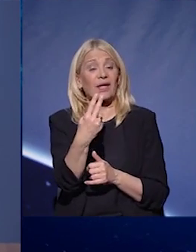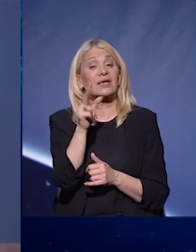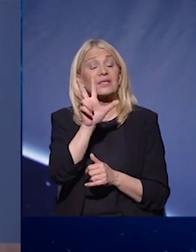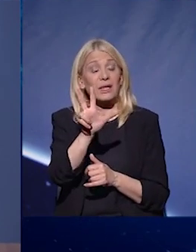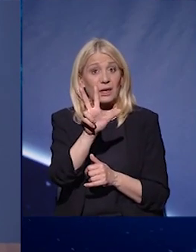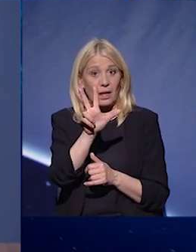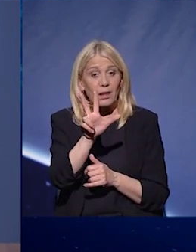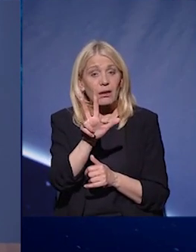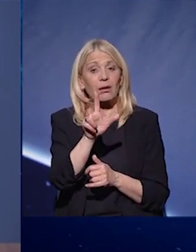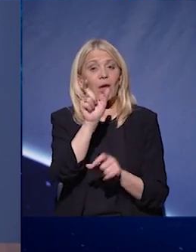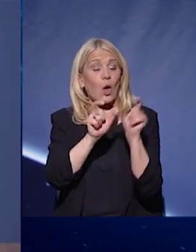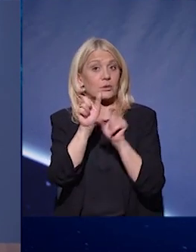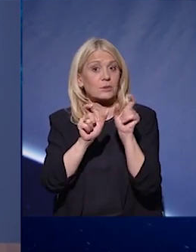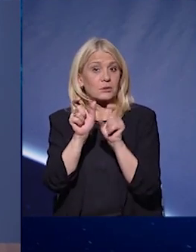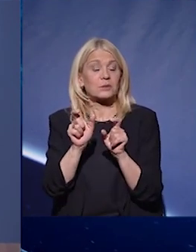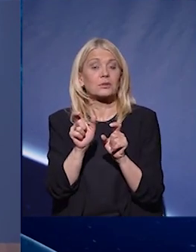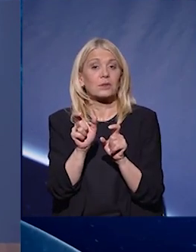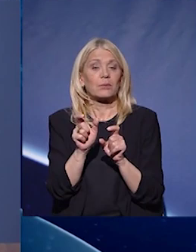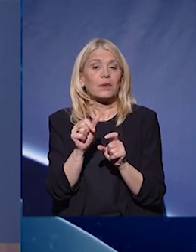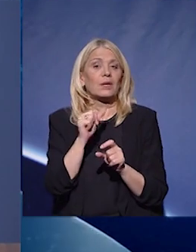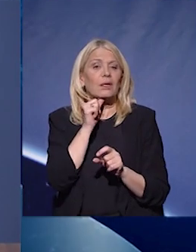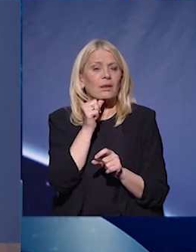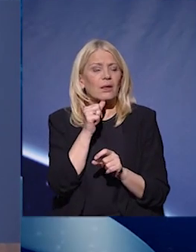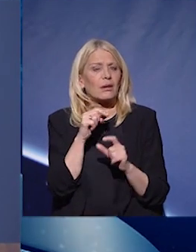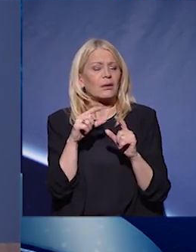123 osobe i